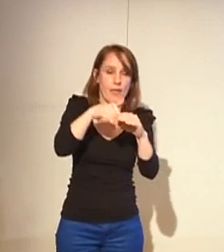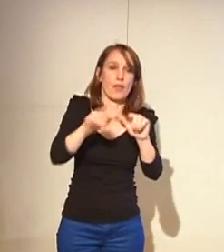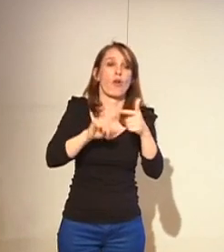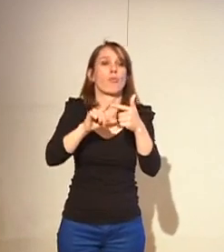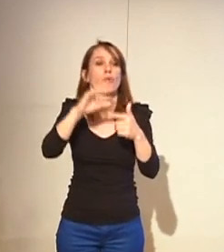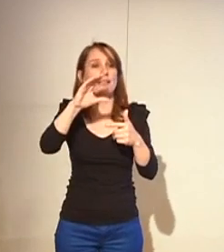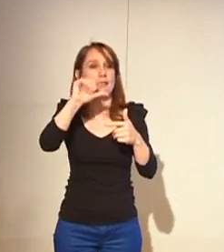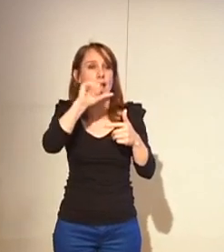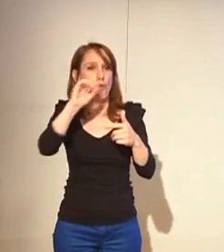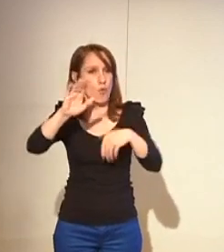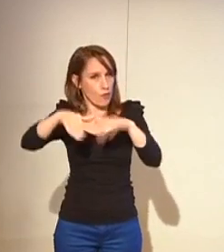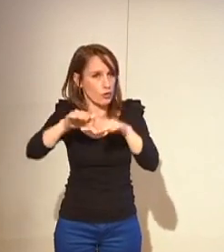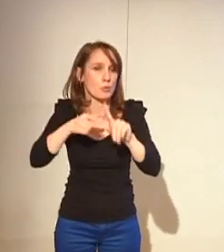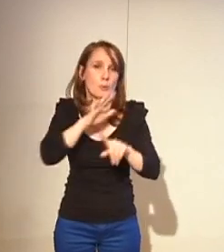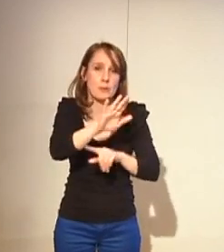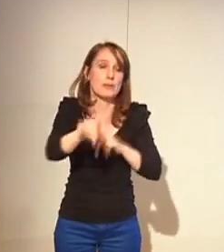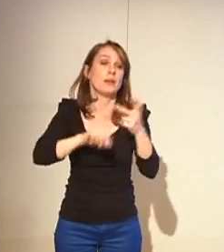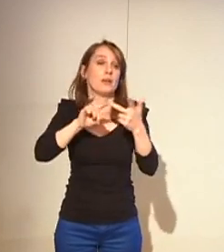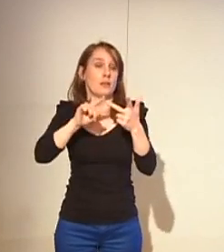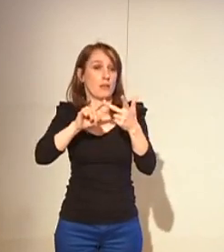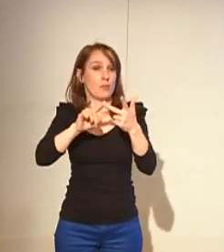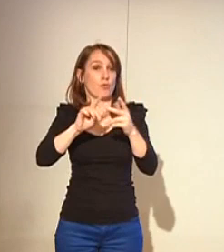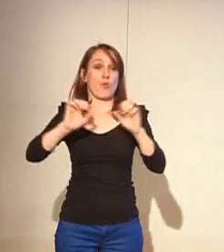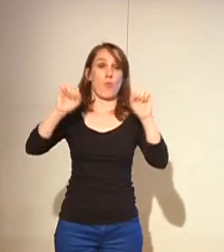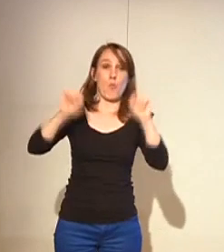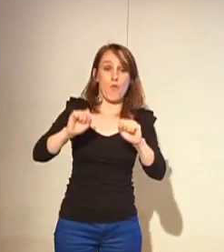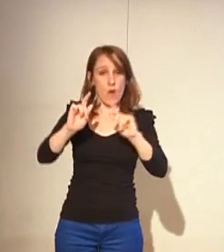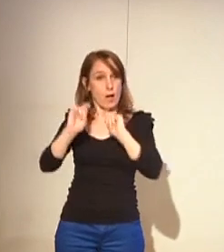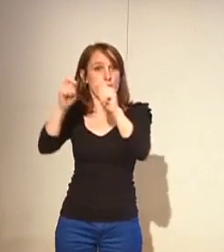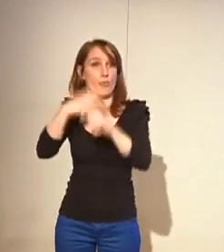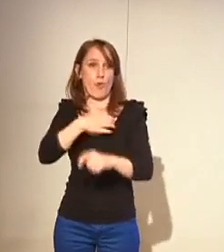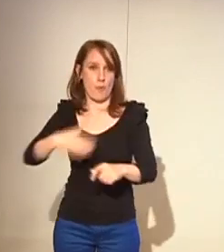également il y aura une discussion sur les pouvoirs délégués au